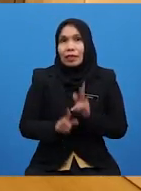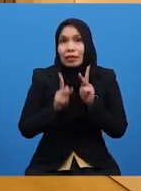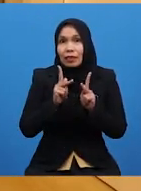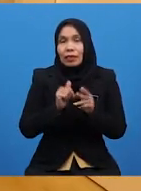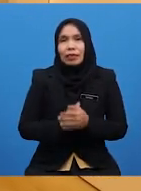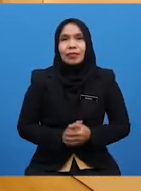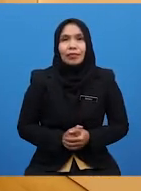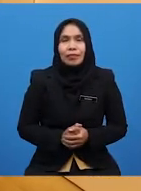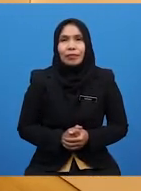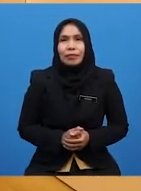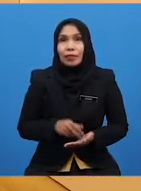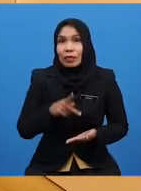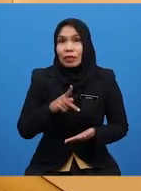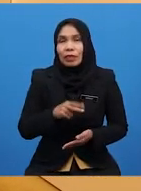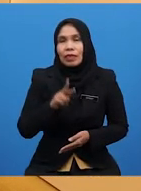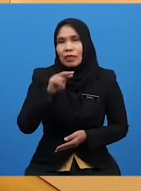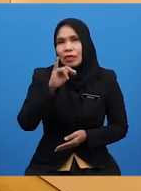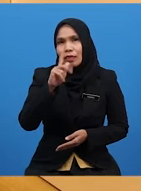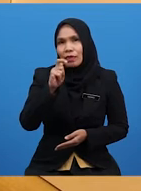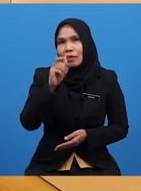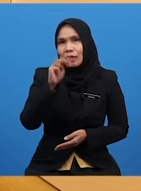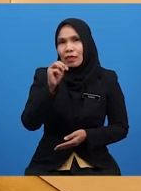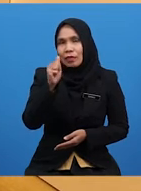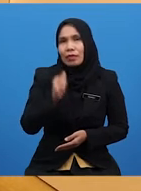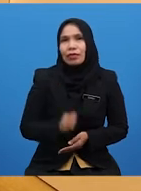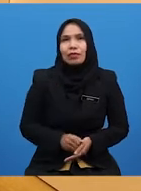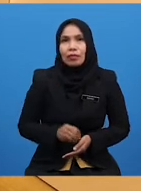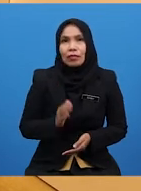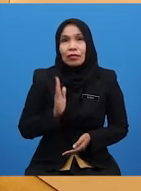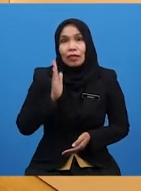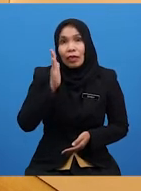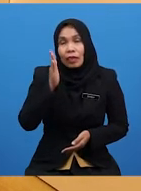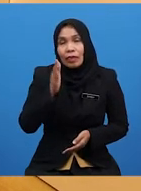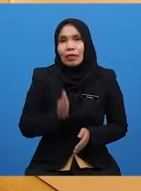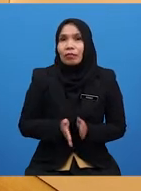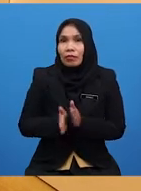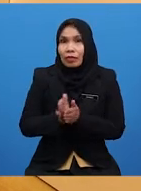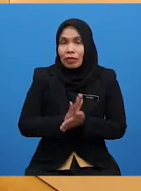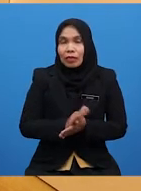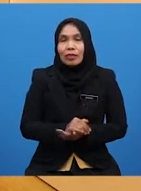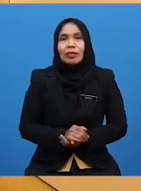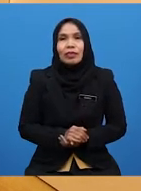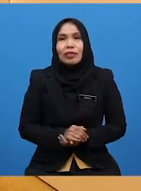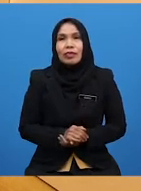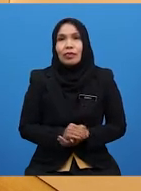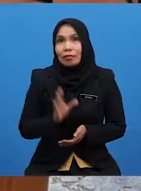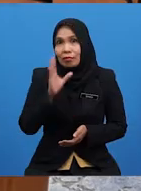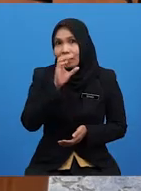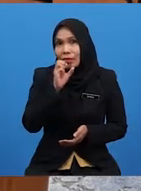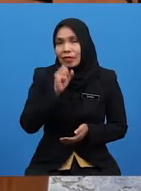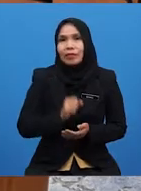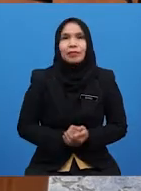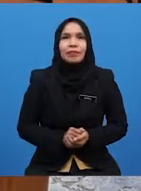kesan ritme akan melahirkan kesinambungan Irama pergerakan mata dan fikiran